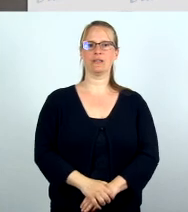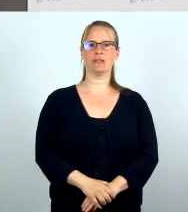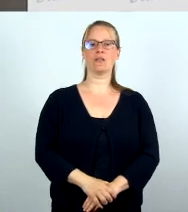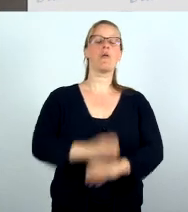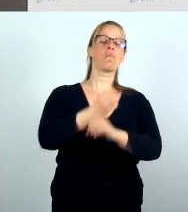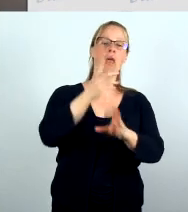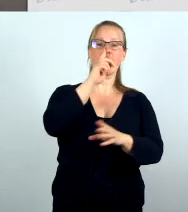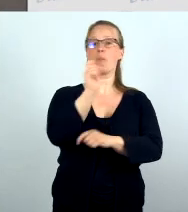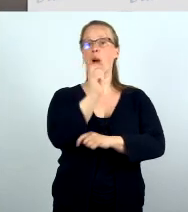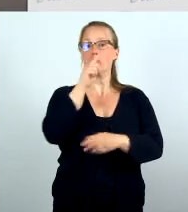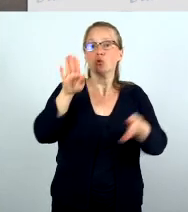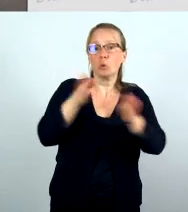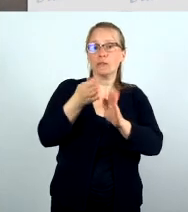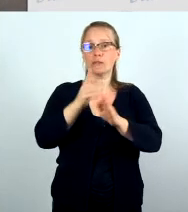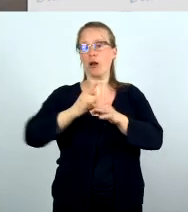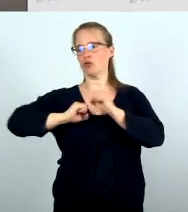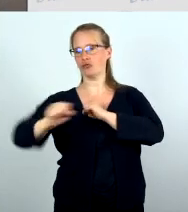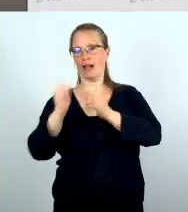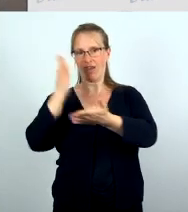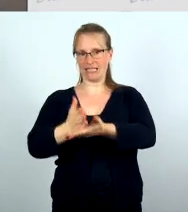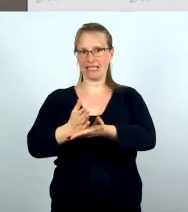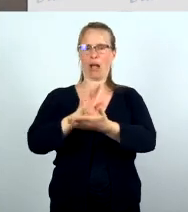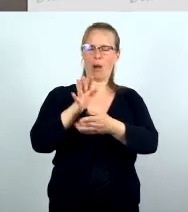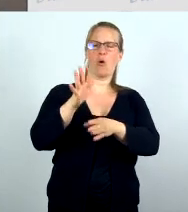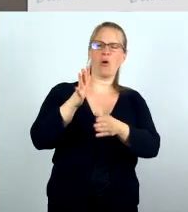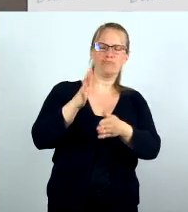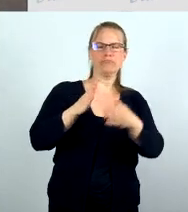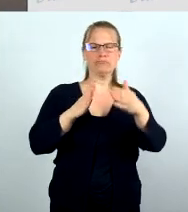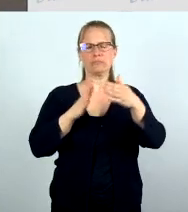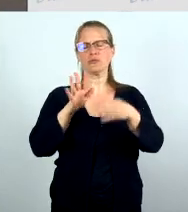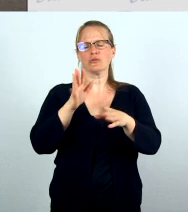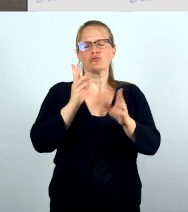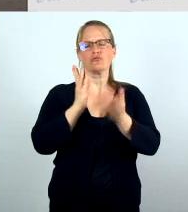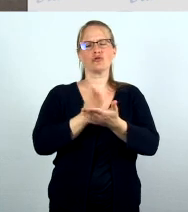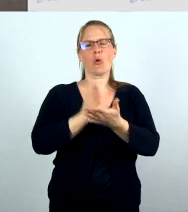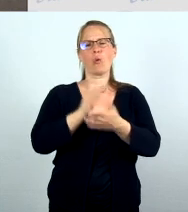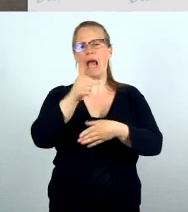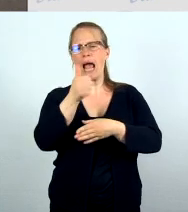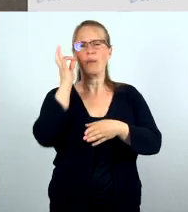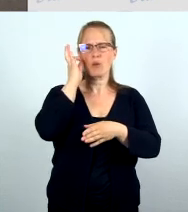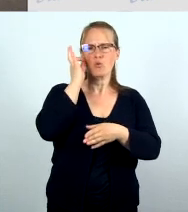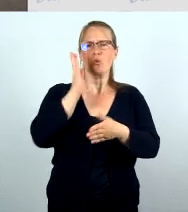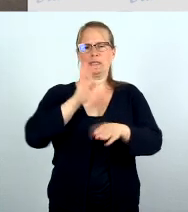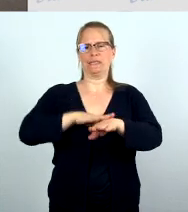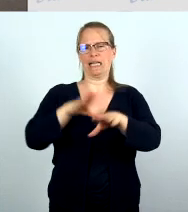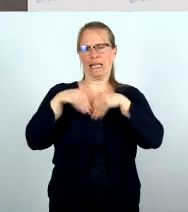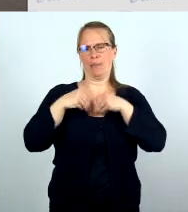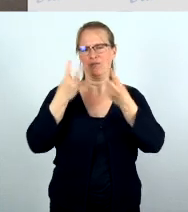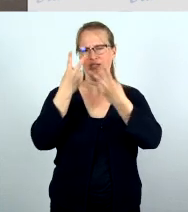kürzer natürlich die Pause ist, desto schneller seid ihr natürlich. Aber in einer Minute solltet ihr euch auf jeden Fall zwischendurch einfach gönnen, wenn ihr das durchgemacht habt. Okay?